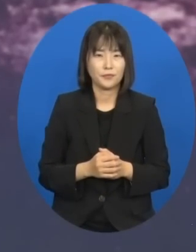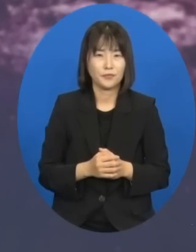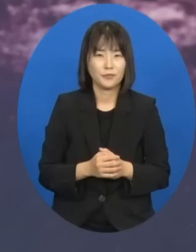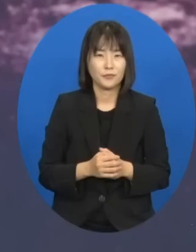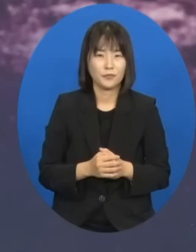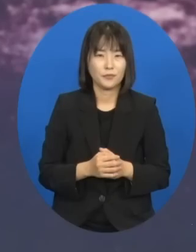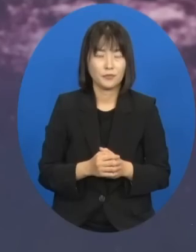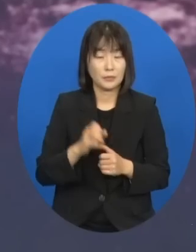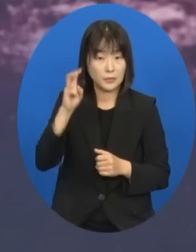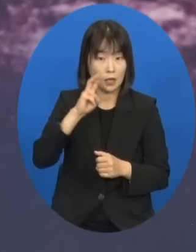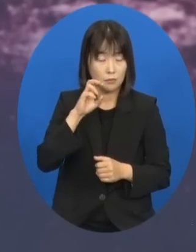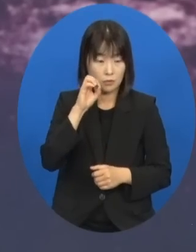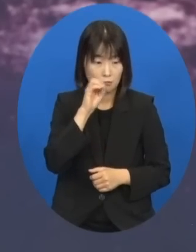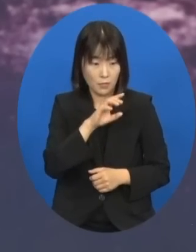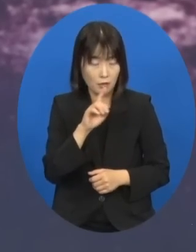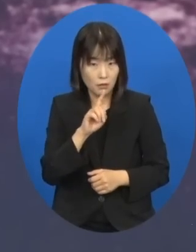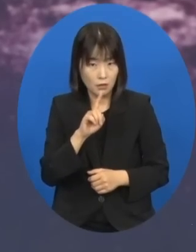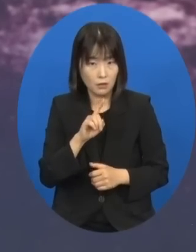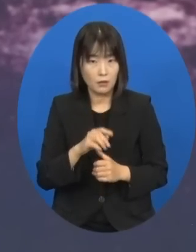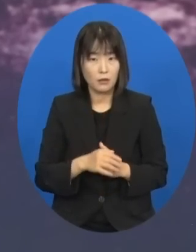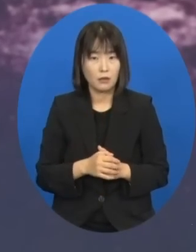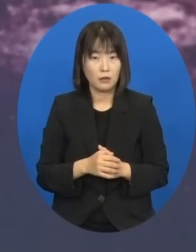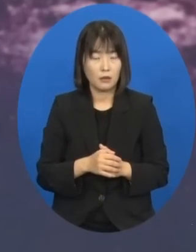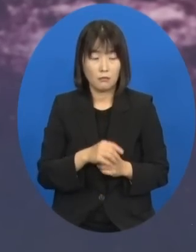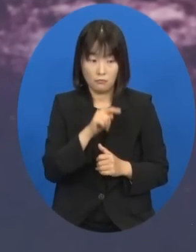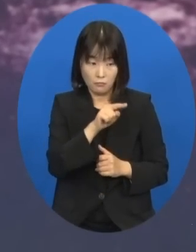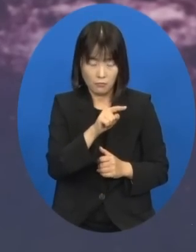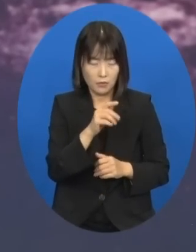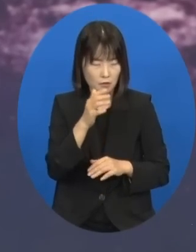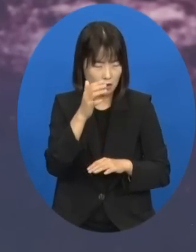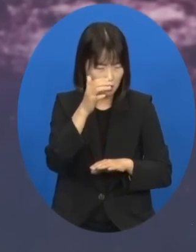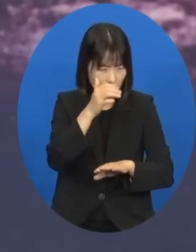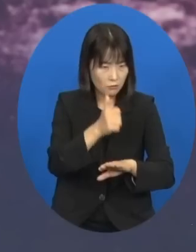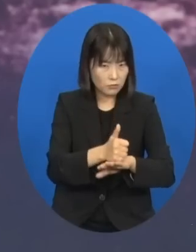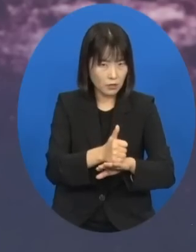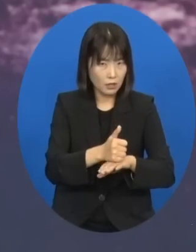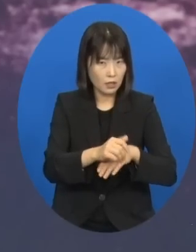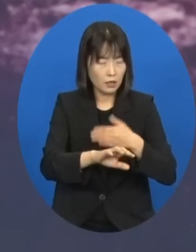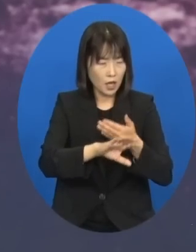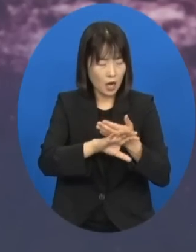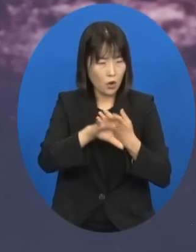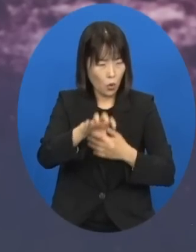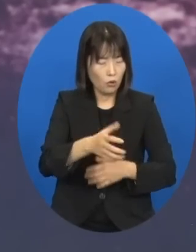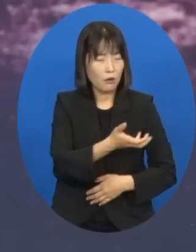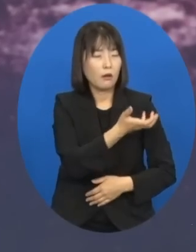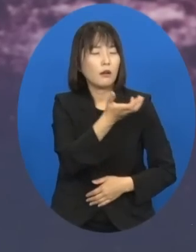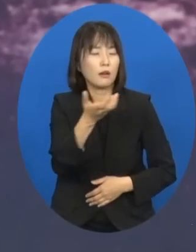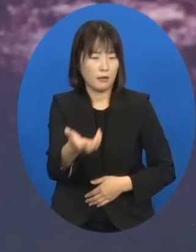이런 얘기를 갑자기 하시는 거예요. 너는 나중에 다른 곳에 가게 될 거야.